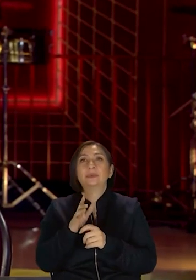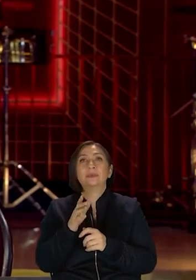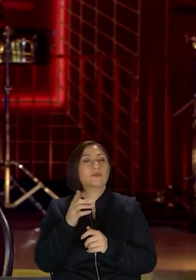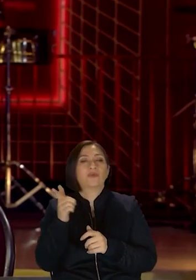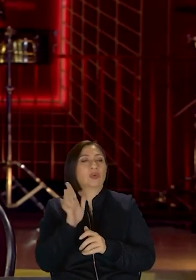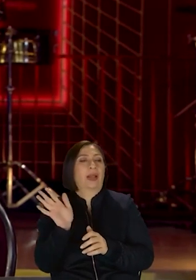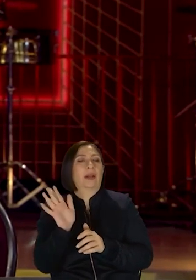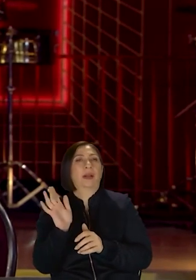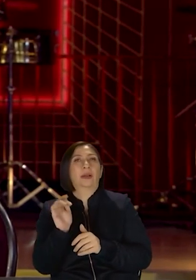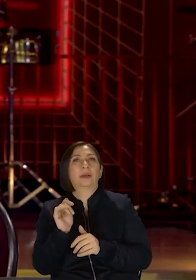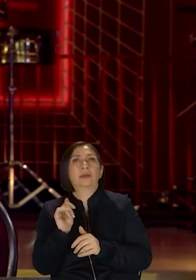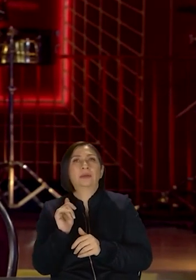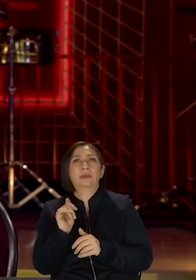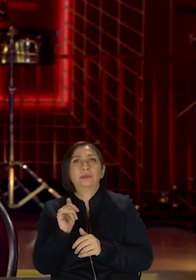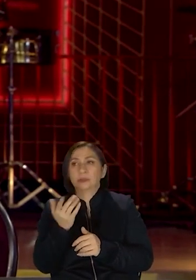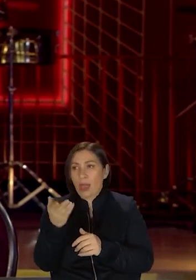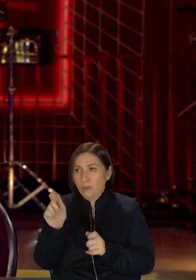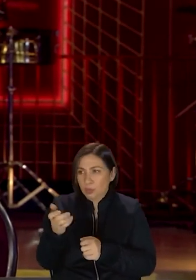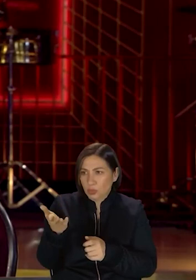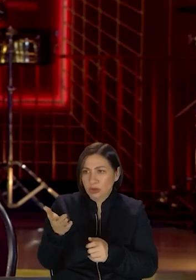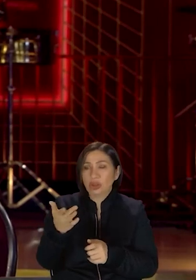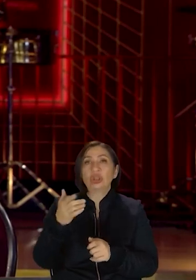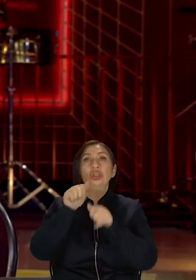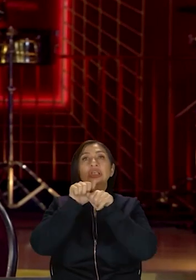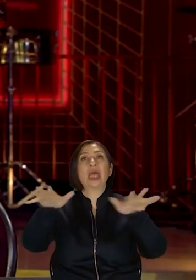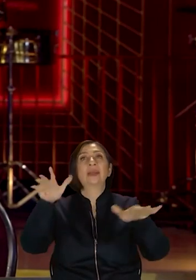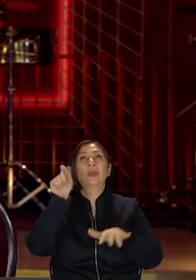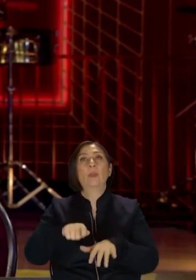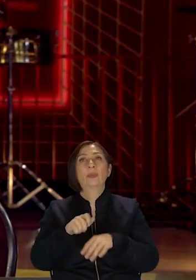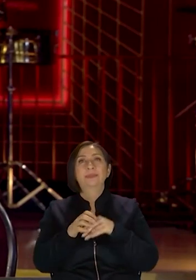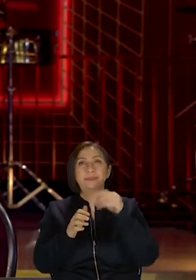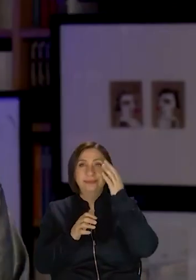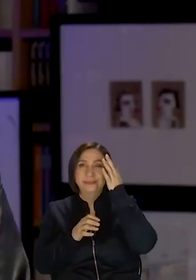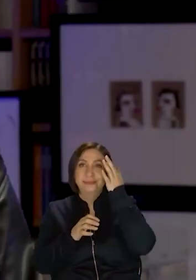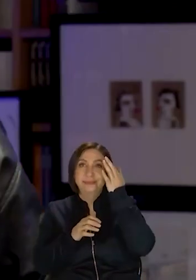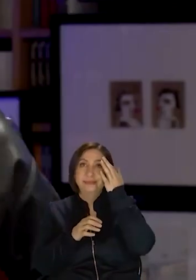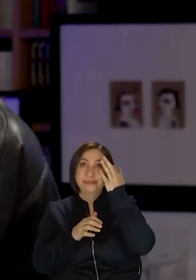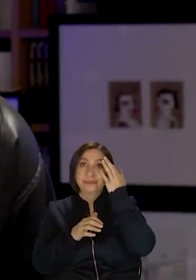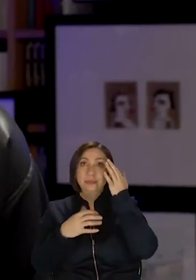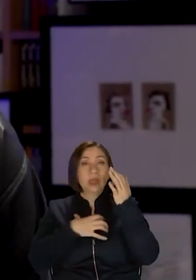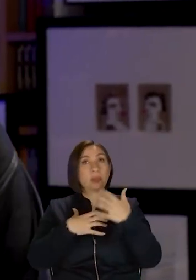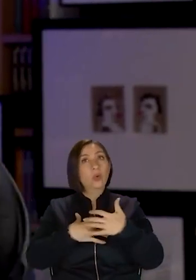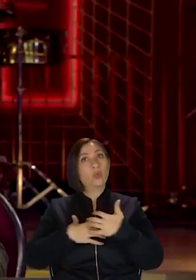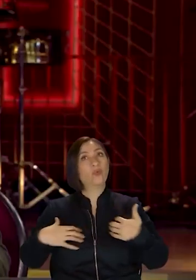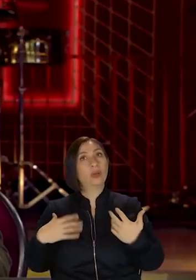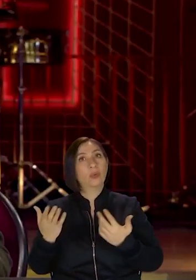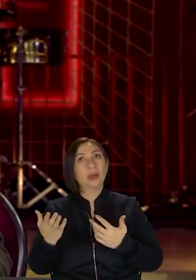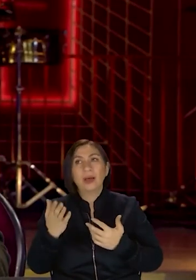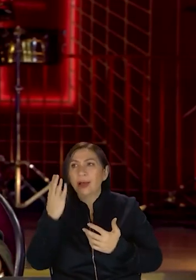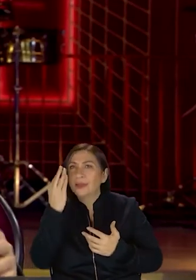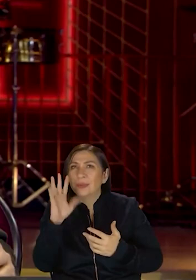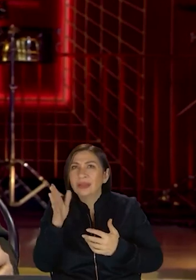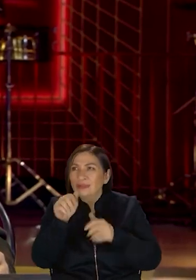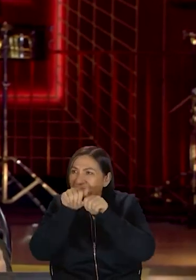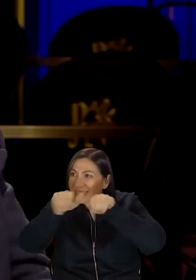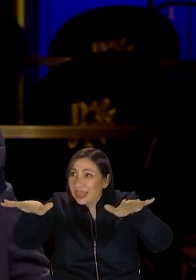Video değil dedi. Ne yapıyorsunuz hemen? Yayın açtım dedi. İnanılmaz. Çok özgüvenli mesela. Pardon, ben nasıl ya? Yayın